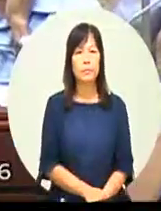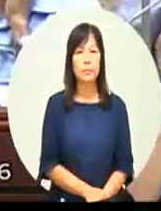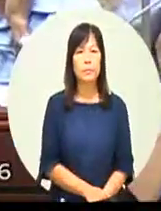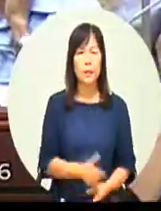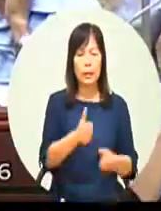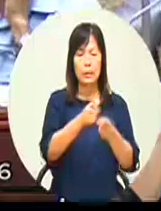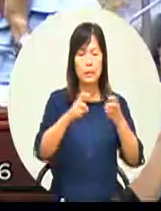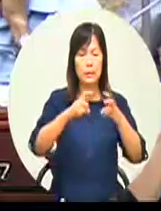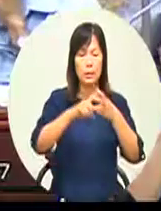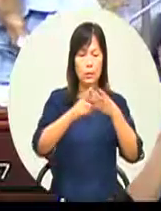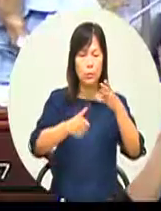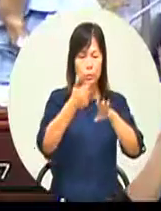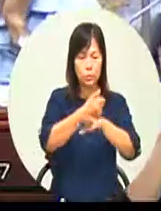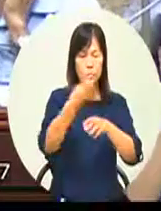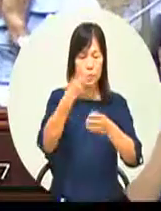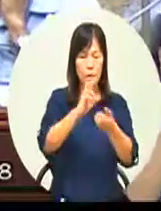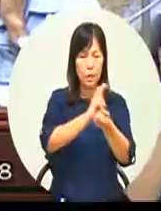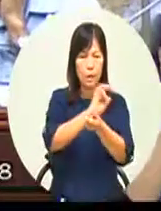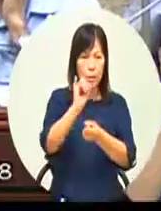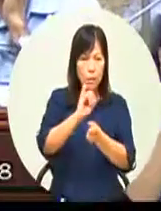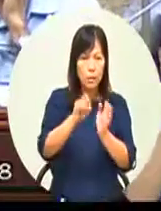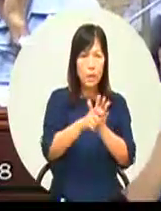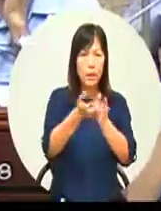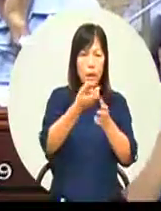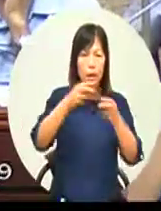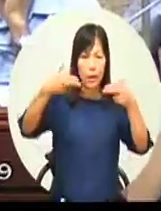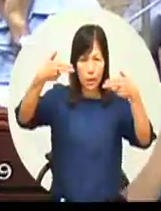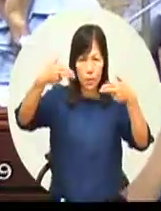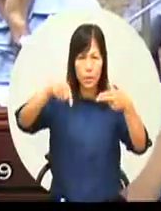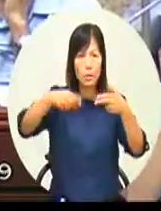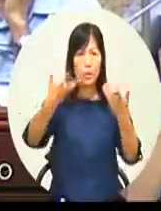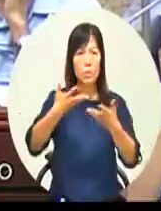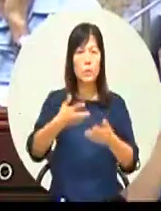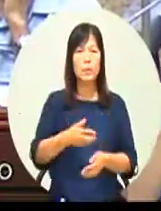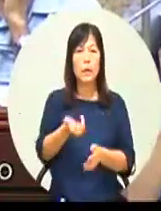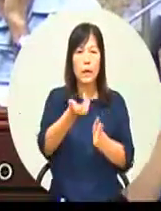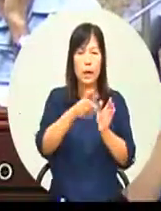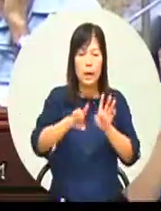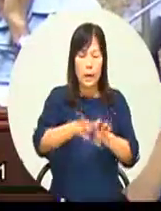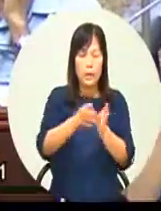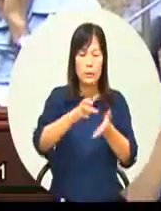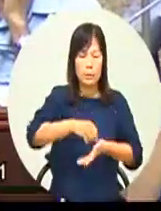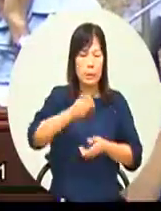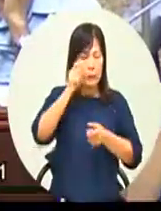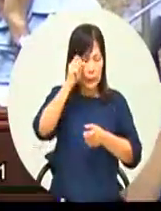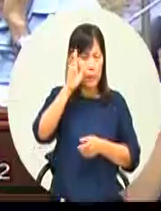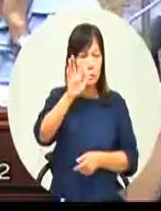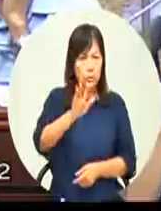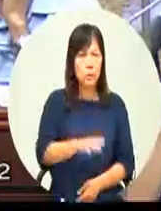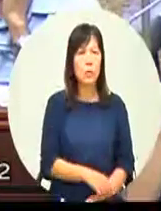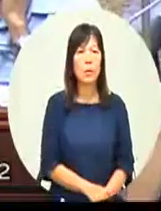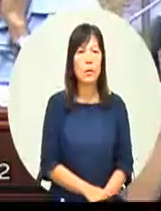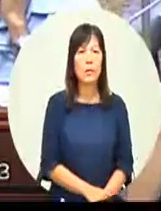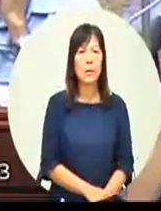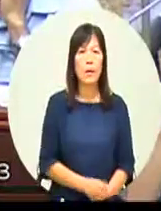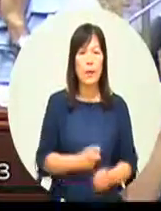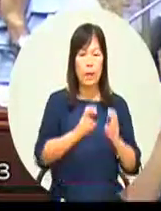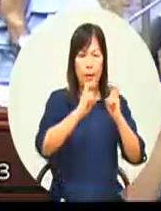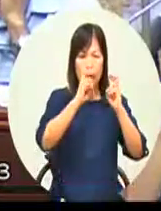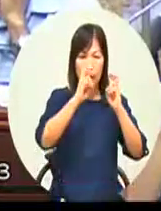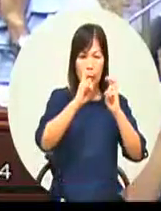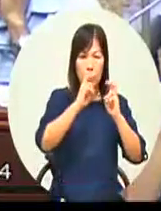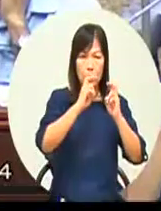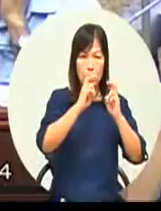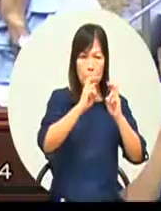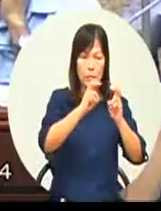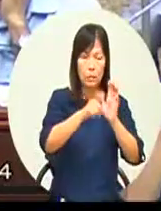谢林议员。那有关监视器部分，刚刚林议员一开始就有那个提醒我们，就是其实整个捷运建设部分它是采